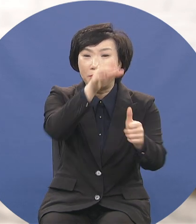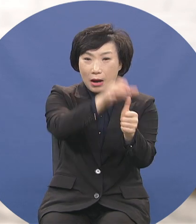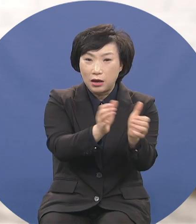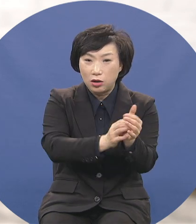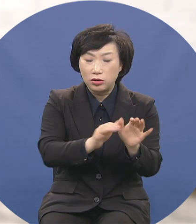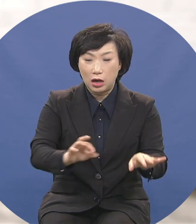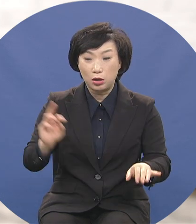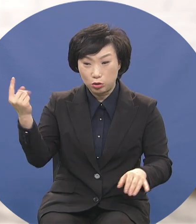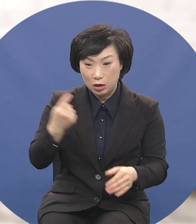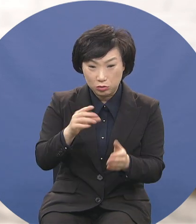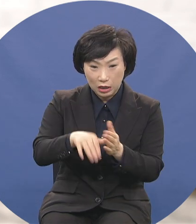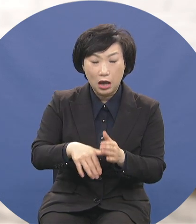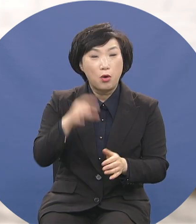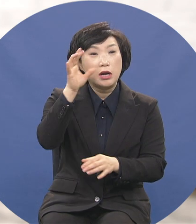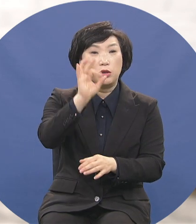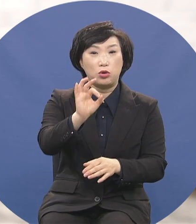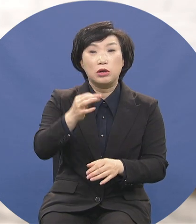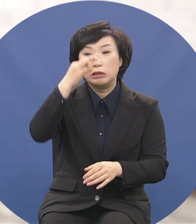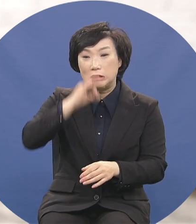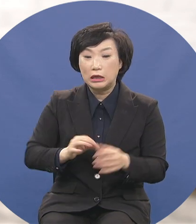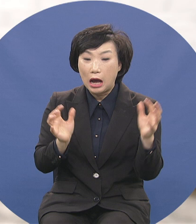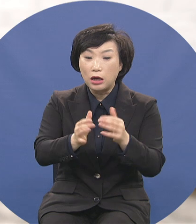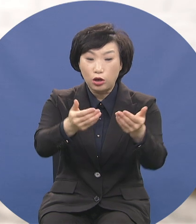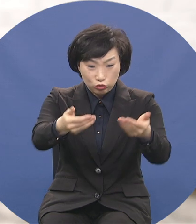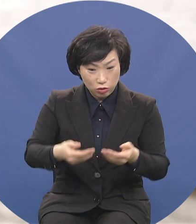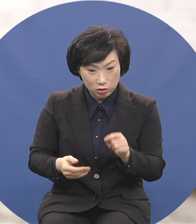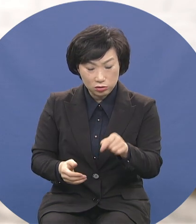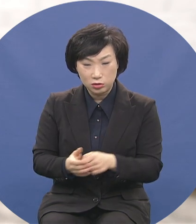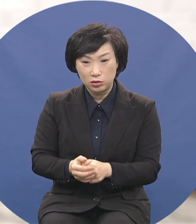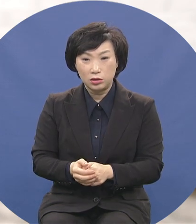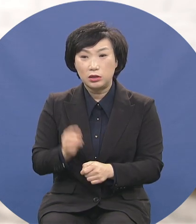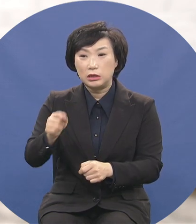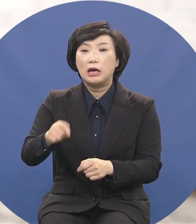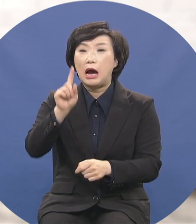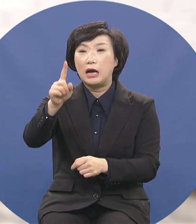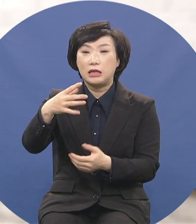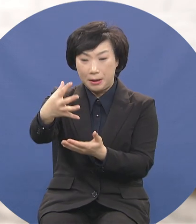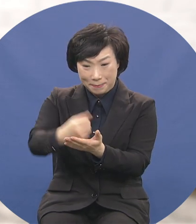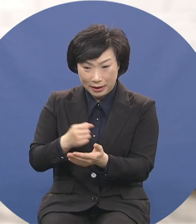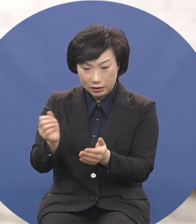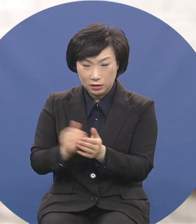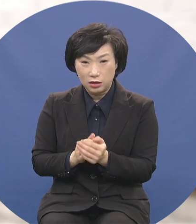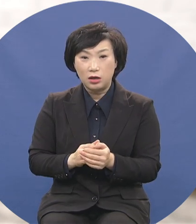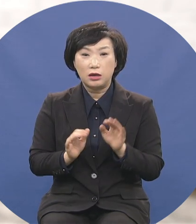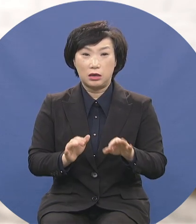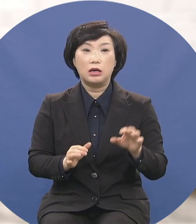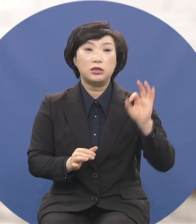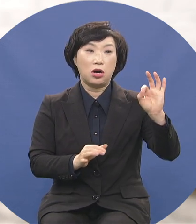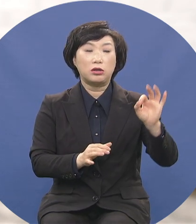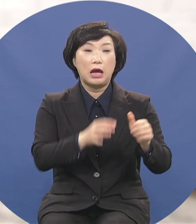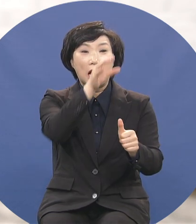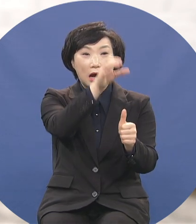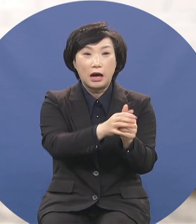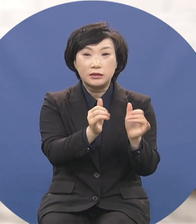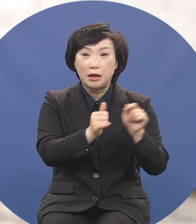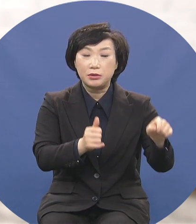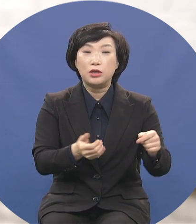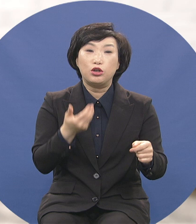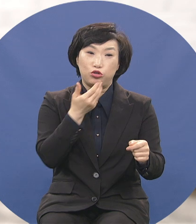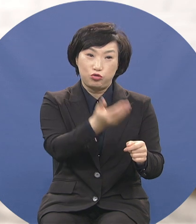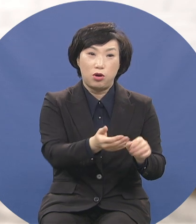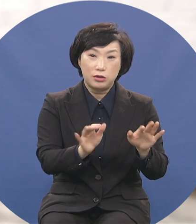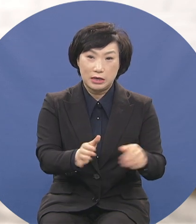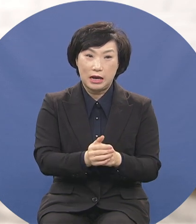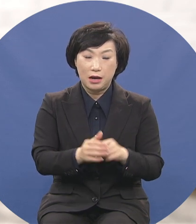내 본정과 별일을 받게 할 것이니라 하고 그에게서 그 1달란트를 빼앗아 10달란트 가진 자에게